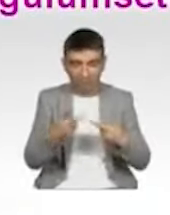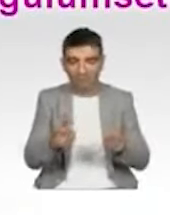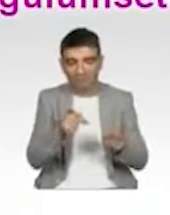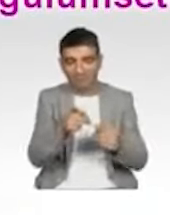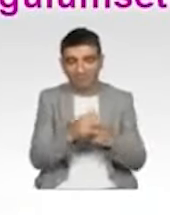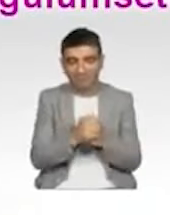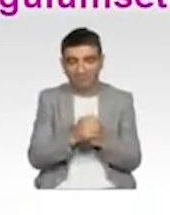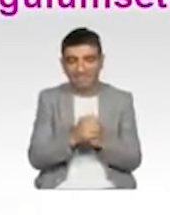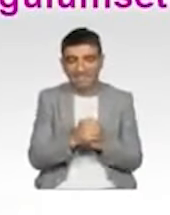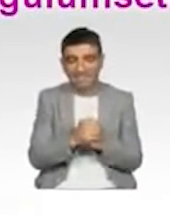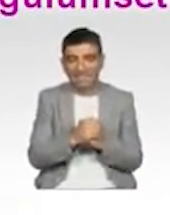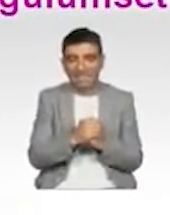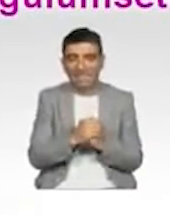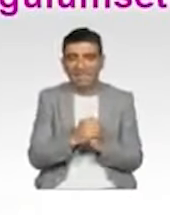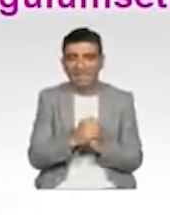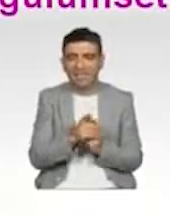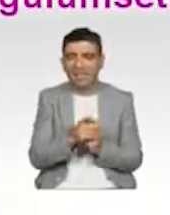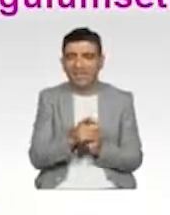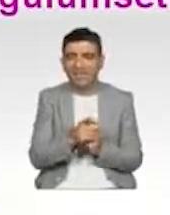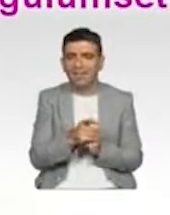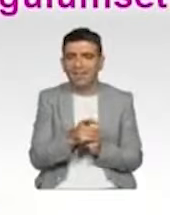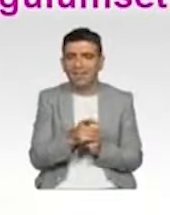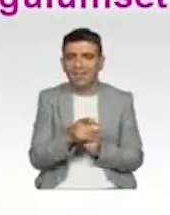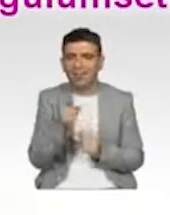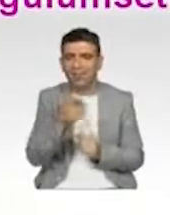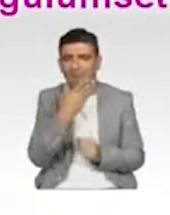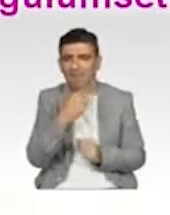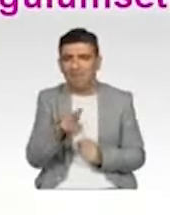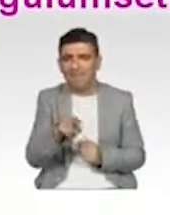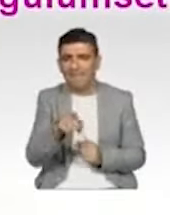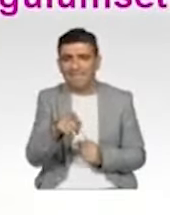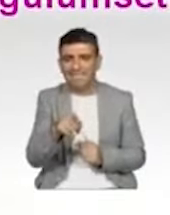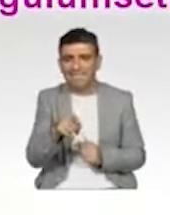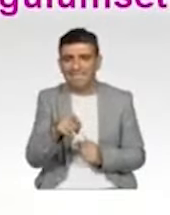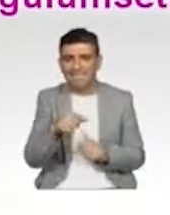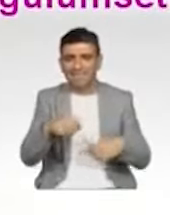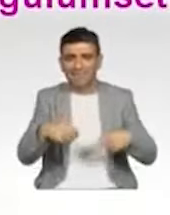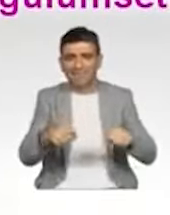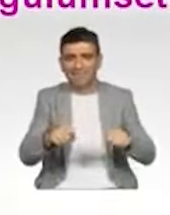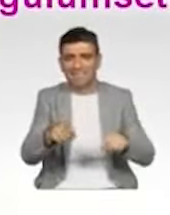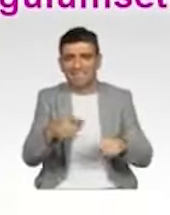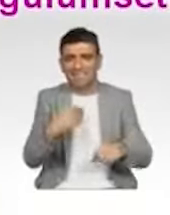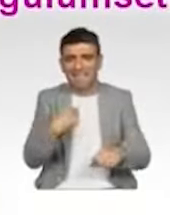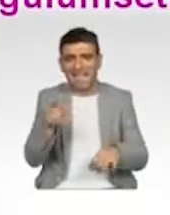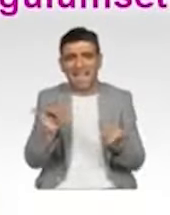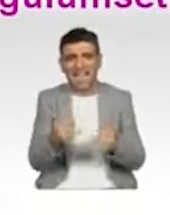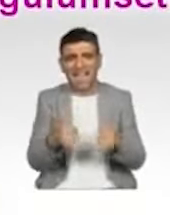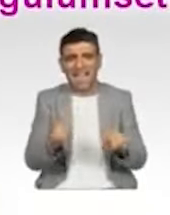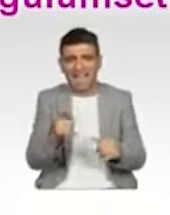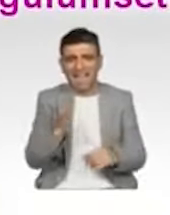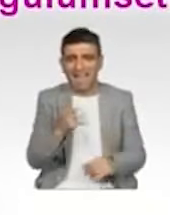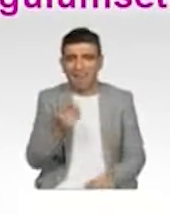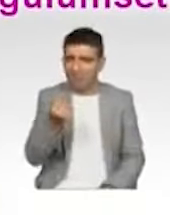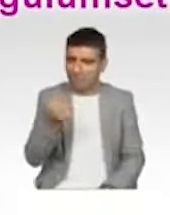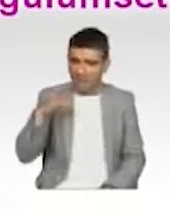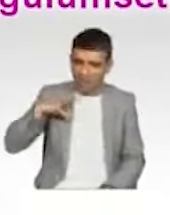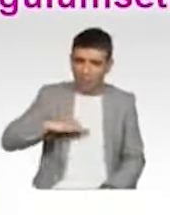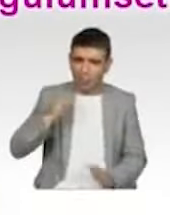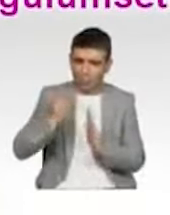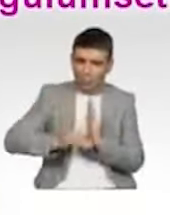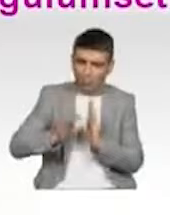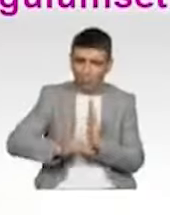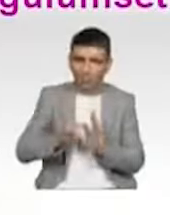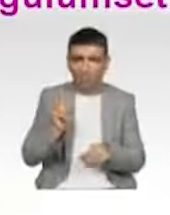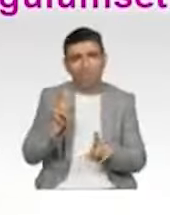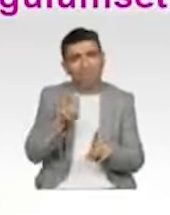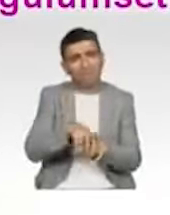gidiyor işte. Hatta Etiyopya'da pat pat var. Pat buna pat benziyor değil mi? Aynen, pat. O fındık fındığa gidenler. Ay ne eğlenmiştim ben. Hem uygun, hem uygun hem pratik. Bin